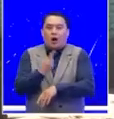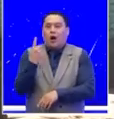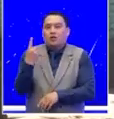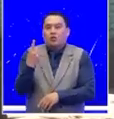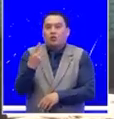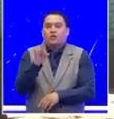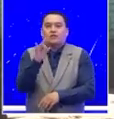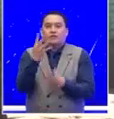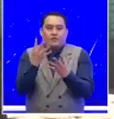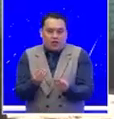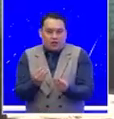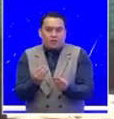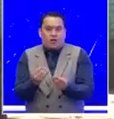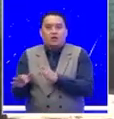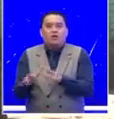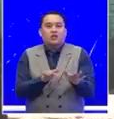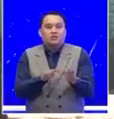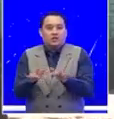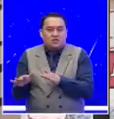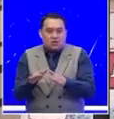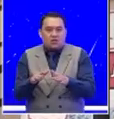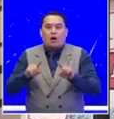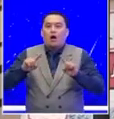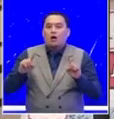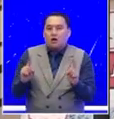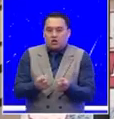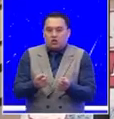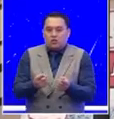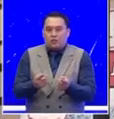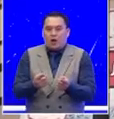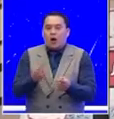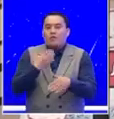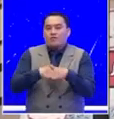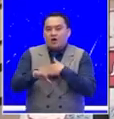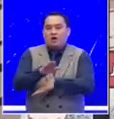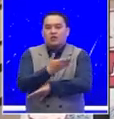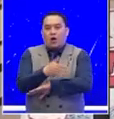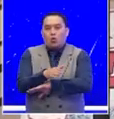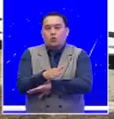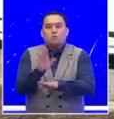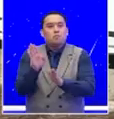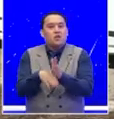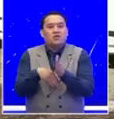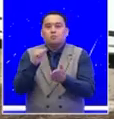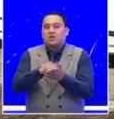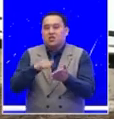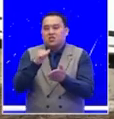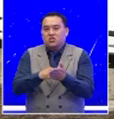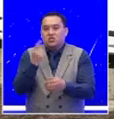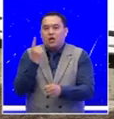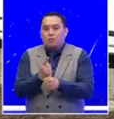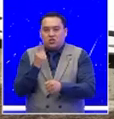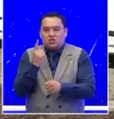одного раза в день. Основное движение жителей края ограничивается. Выход на улицу без уважительной причины